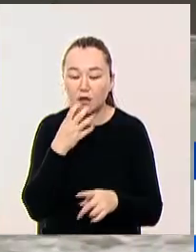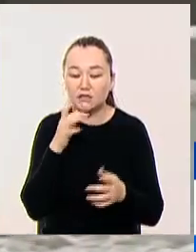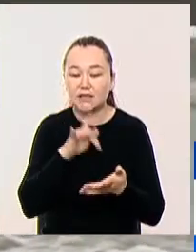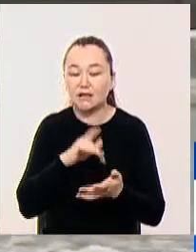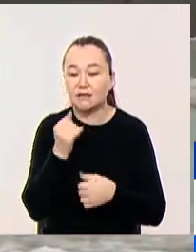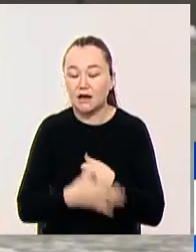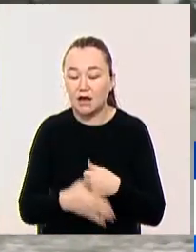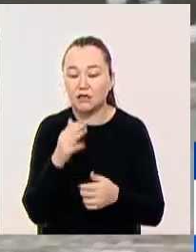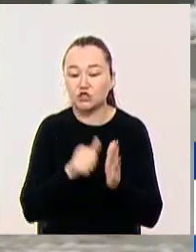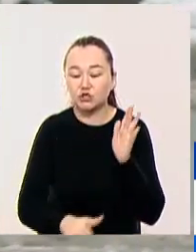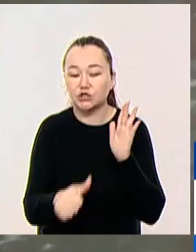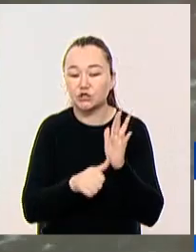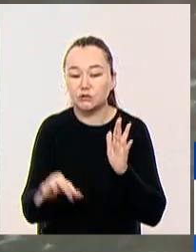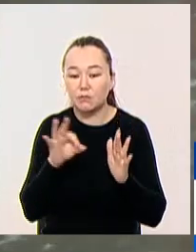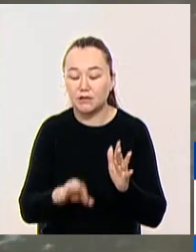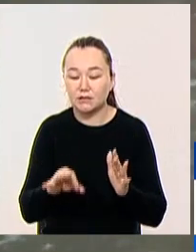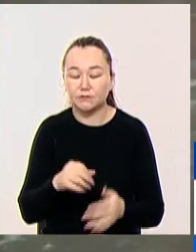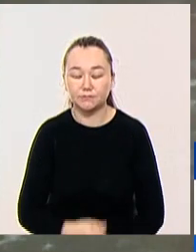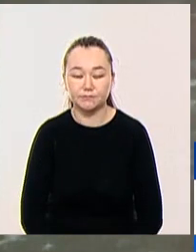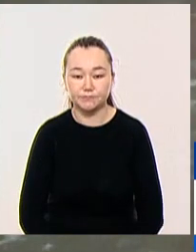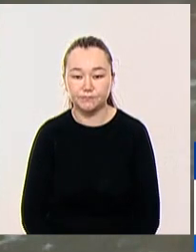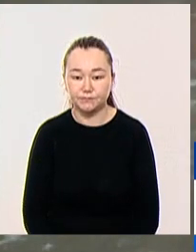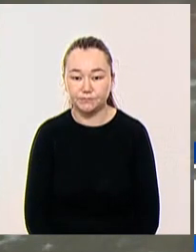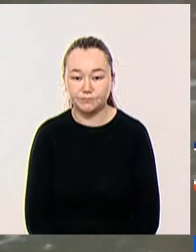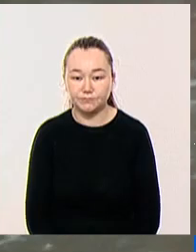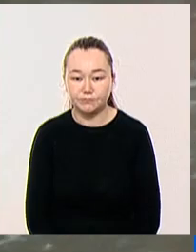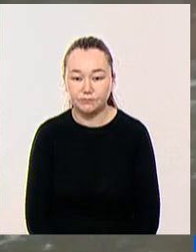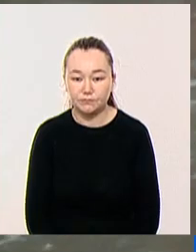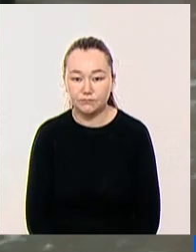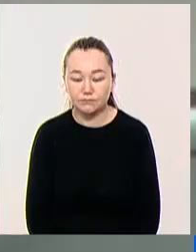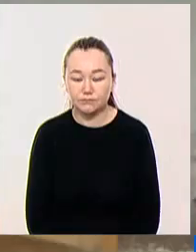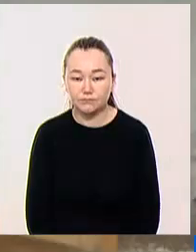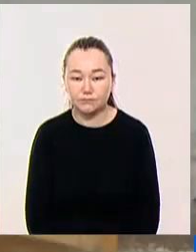теплоэлектроцентрали составляет 66%. Жанна Расылханова, Информбюро, Восточно-Казахстанская область.